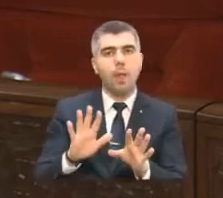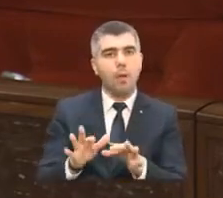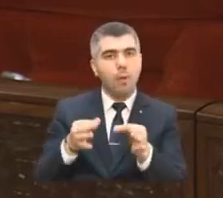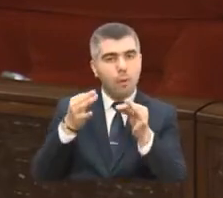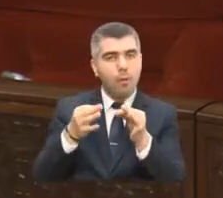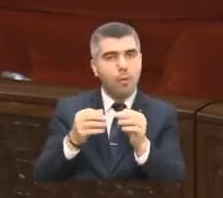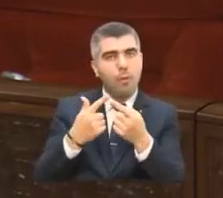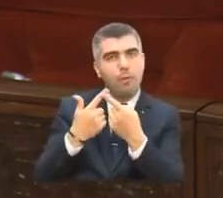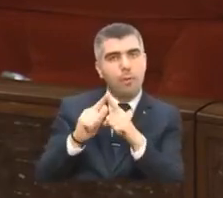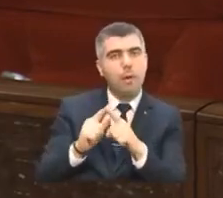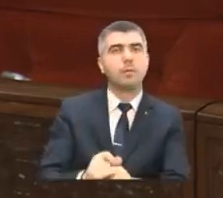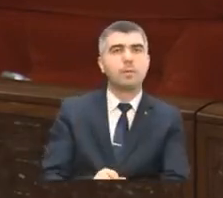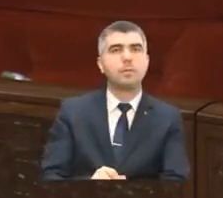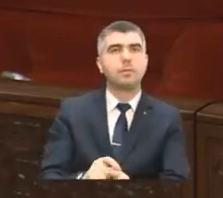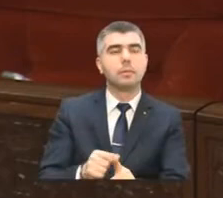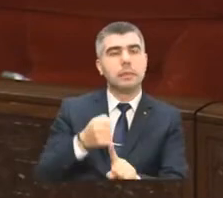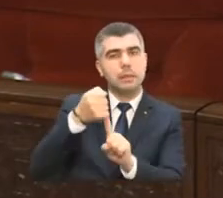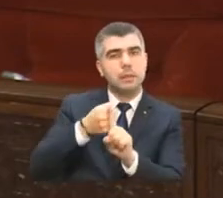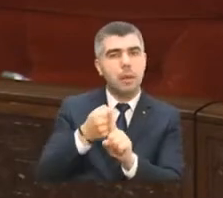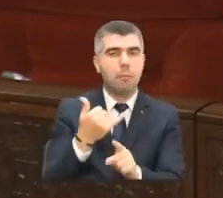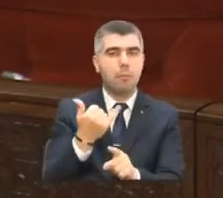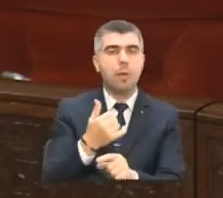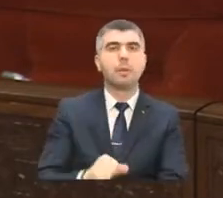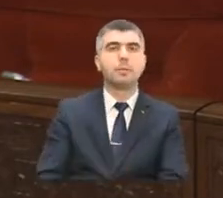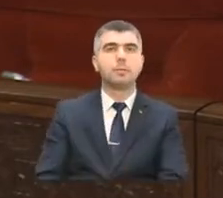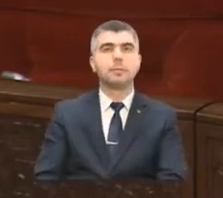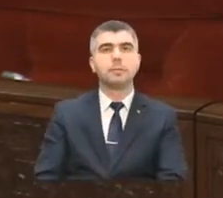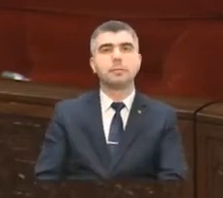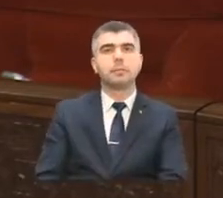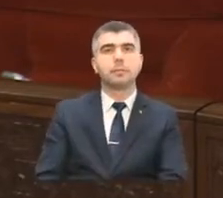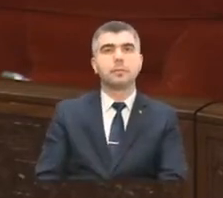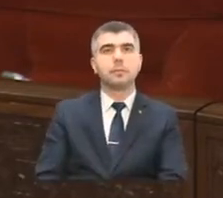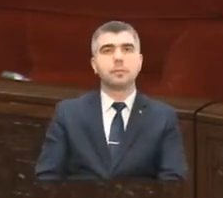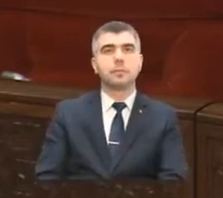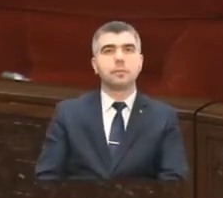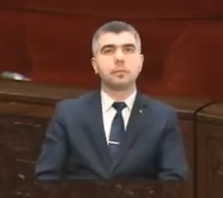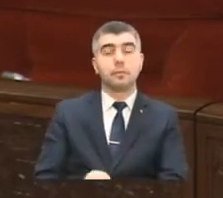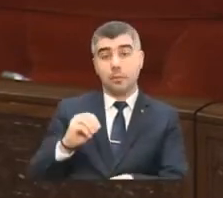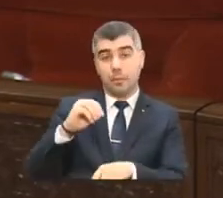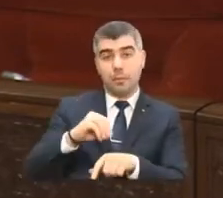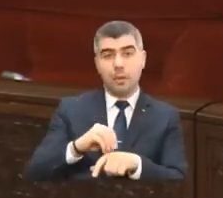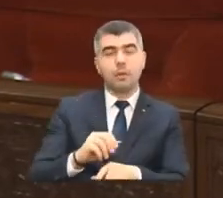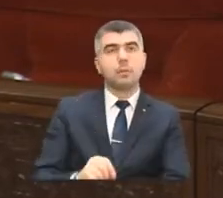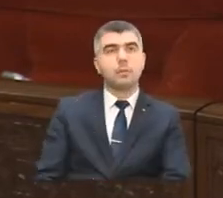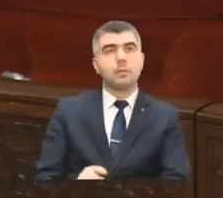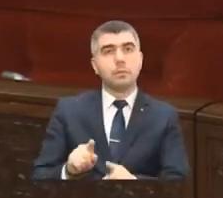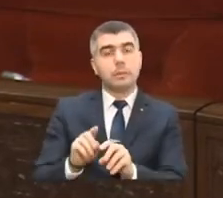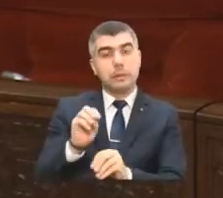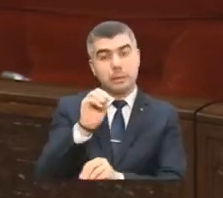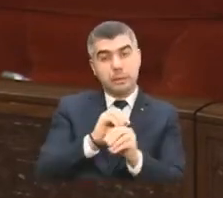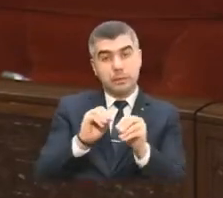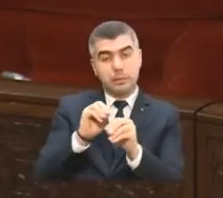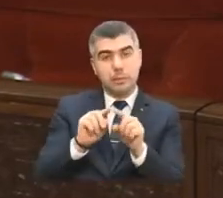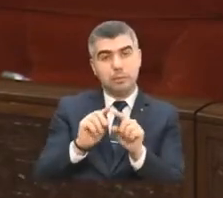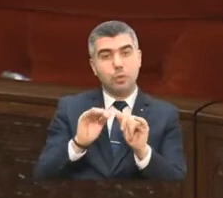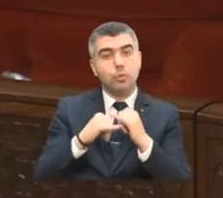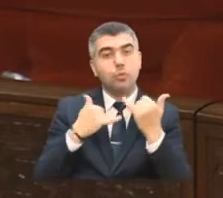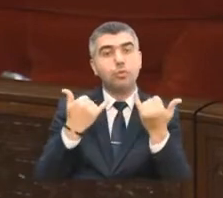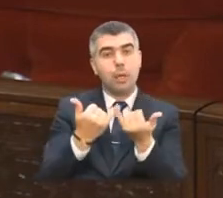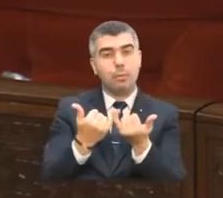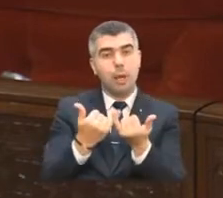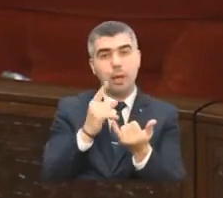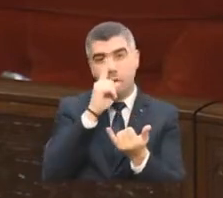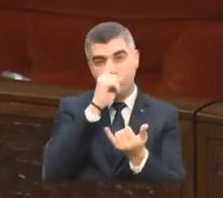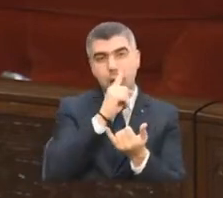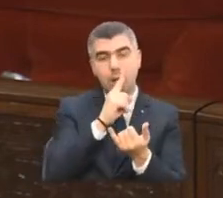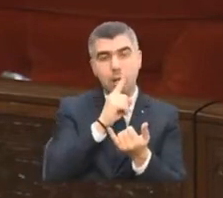الأولويات اللي خاصنا نشتغلوا عليها. غادي يتم أيضا التدقيق خلال الاجتماعات المرتقبة تطيبها